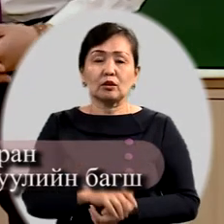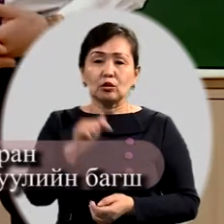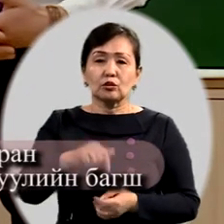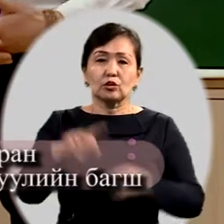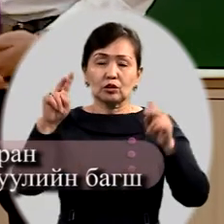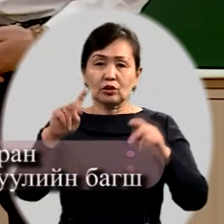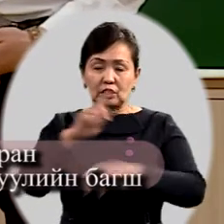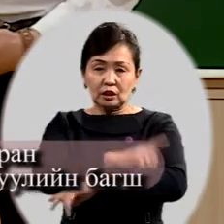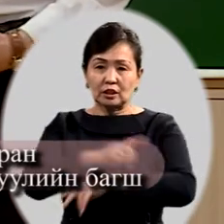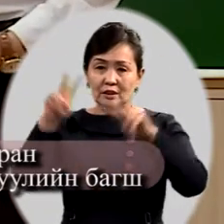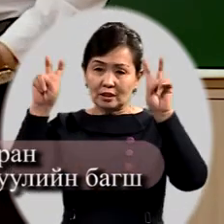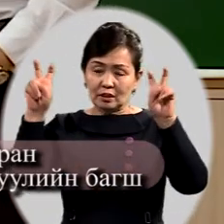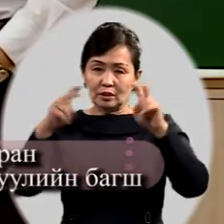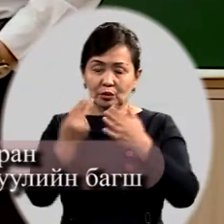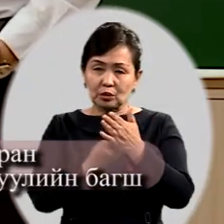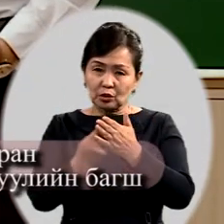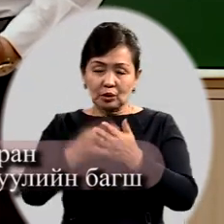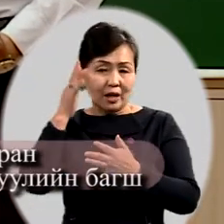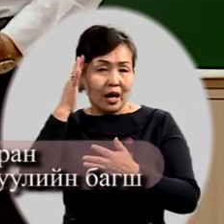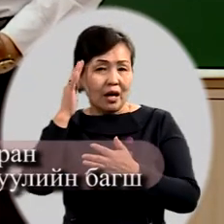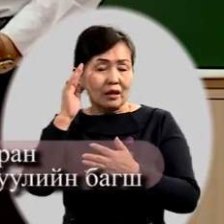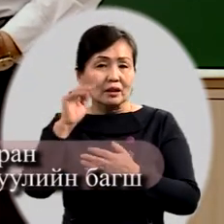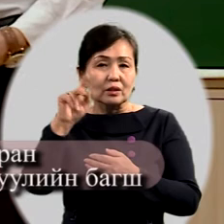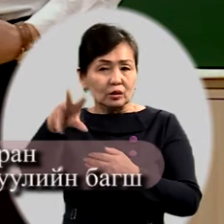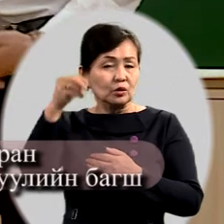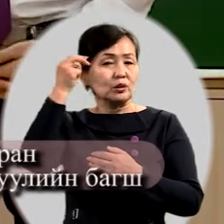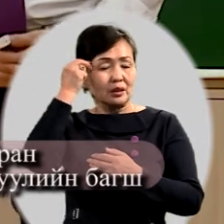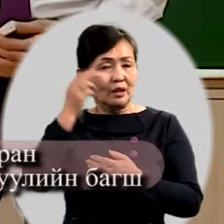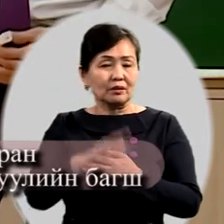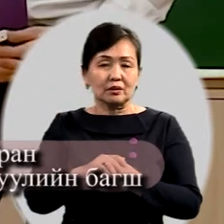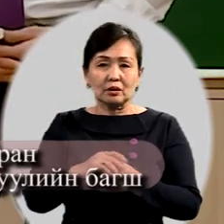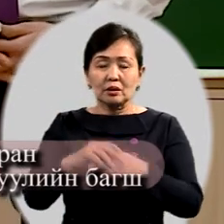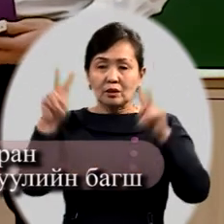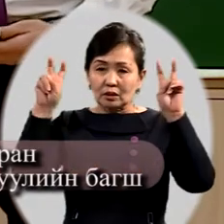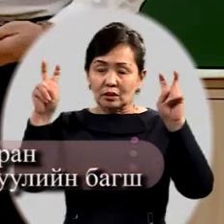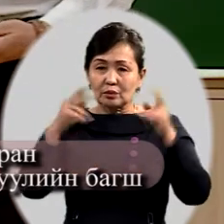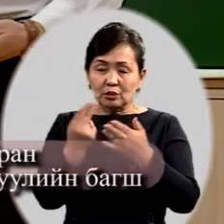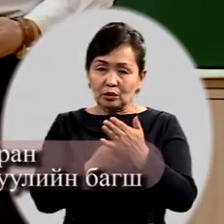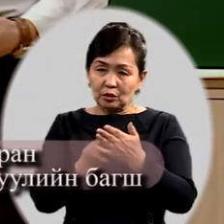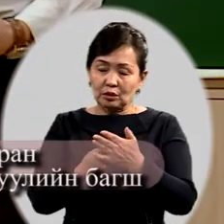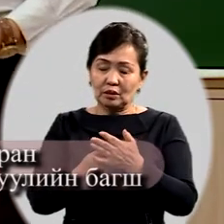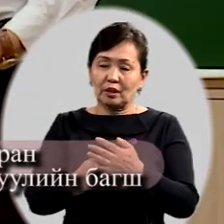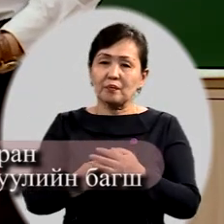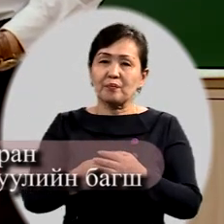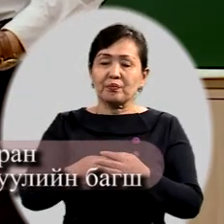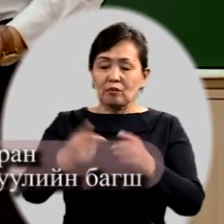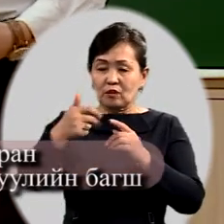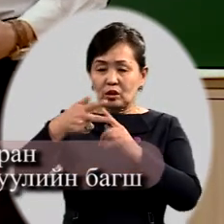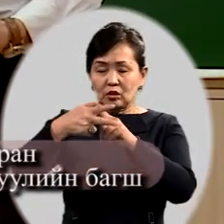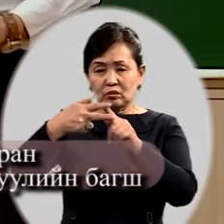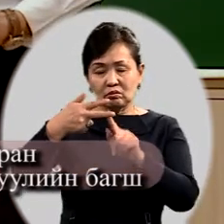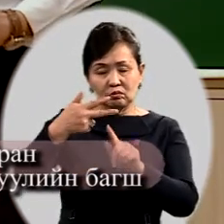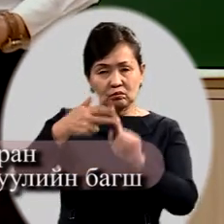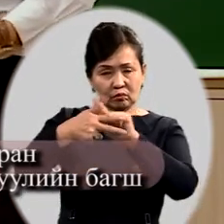Бүгінгі сабақта біз тақырыптық сурет салу тәсілін үйренетін боламыз. Тақырыптық сурет салудың негізгі өзіндік